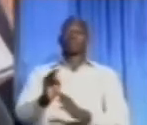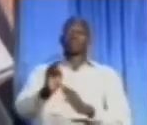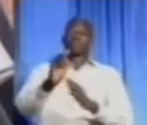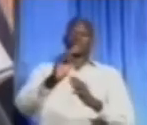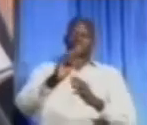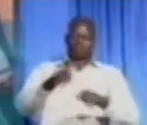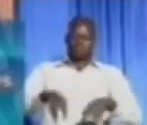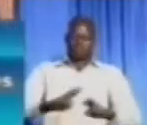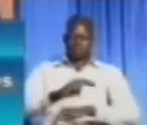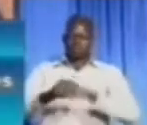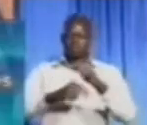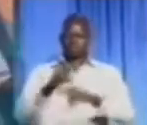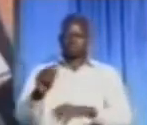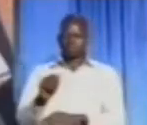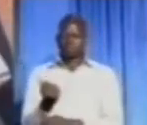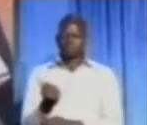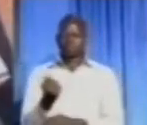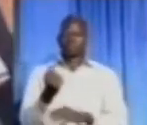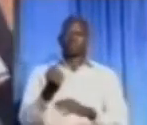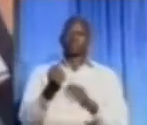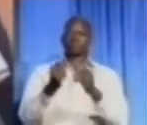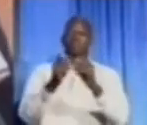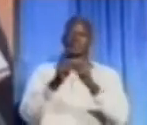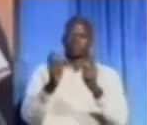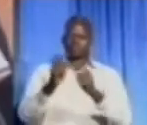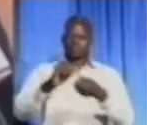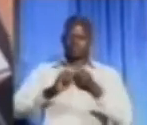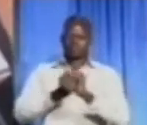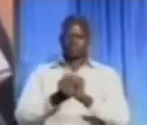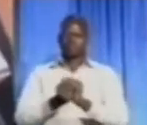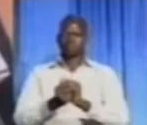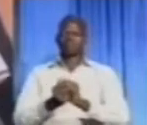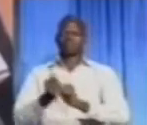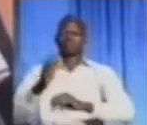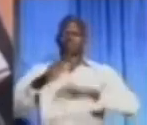gros ouvrage, c'est l'ouvrage du pont fleuve Mouhoun